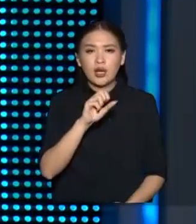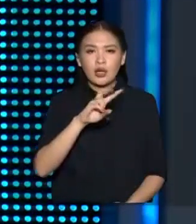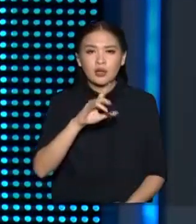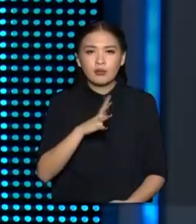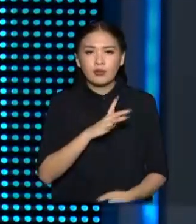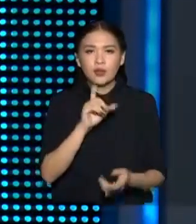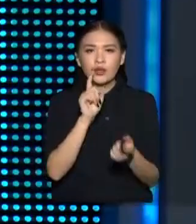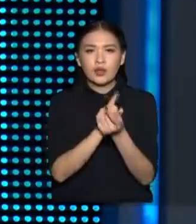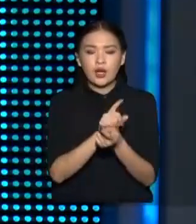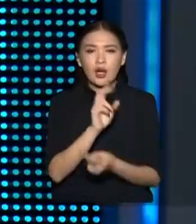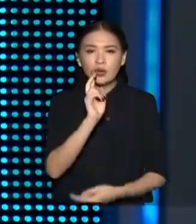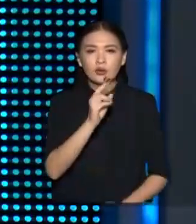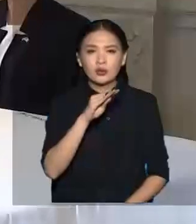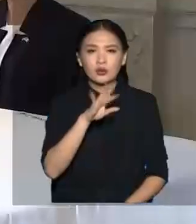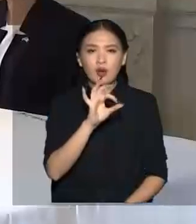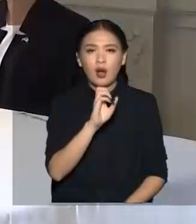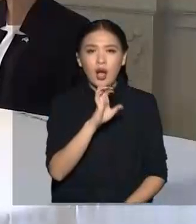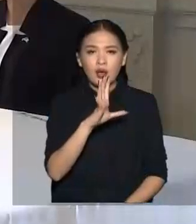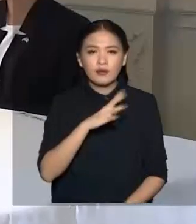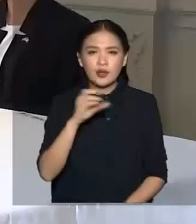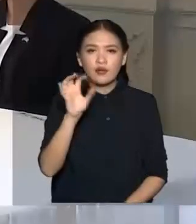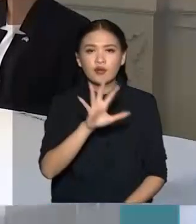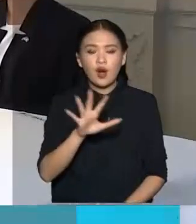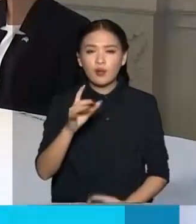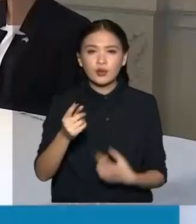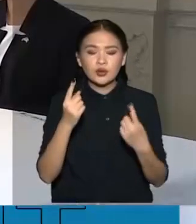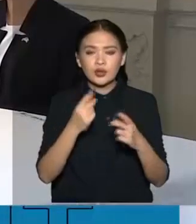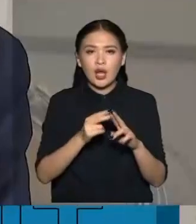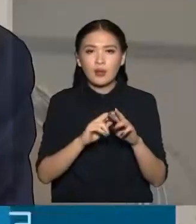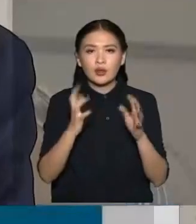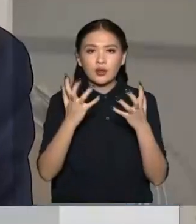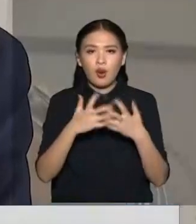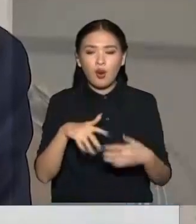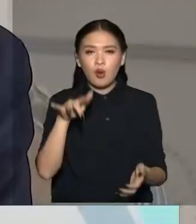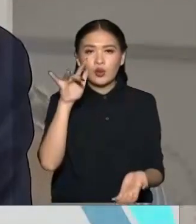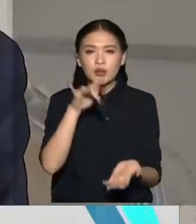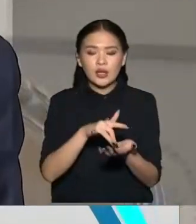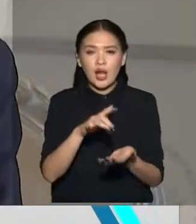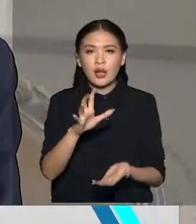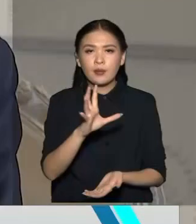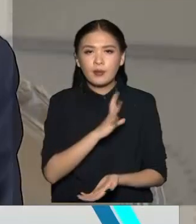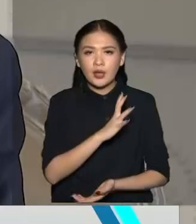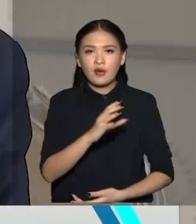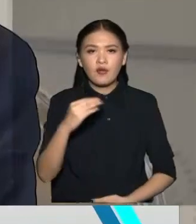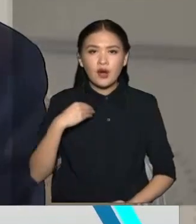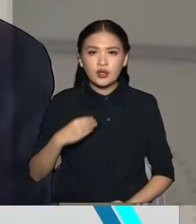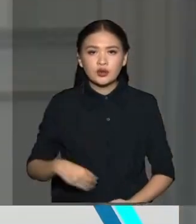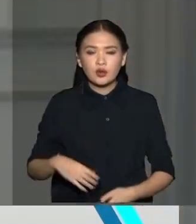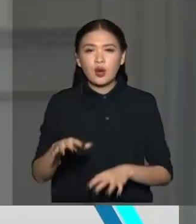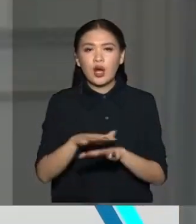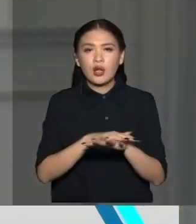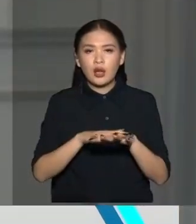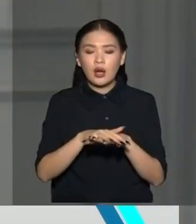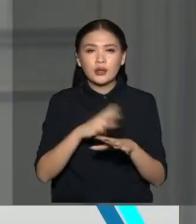кездесті. Қасым Жомарт Тоқаев Еуропаның ең ықпалды сараптама орталықтарының бірі саналатын француз халықаралық